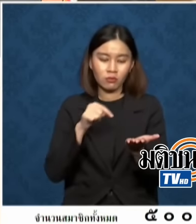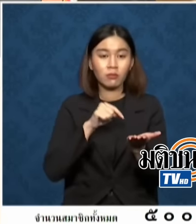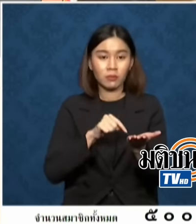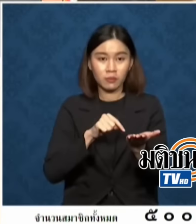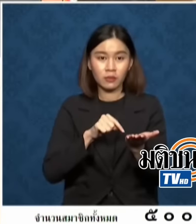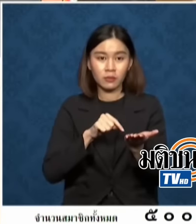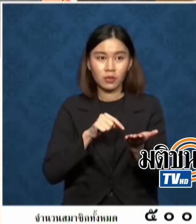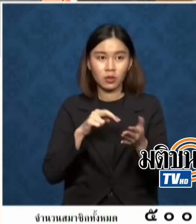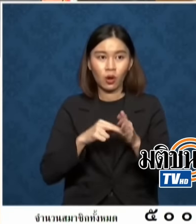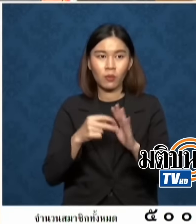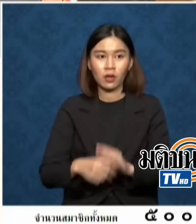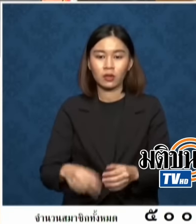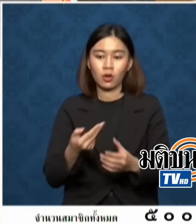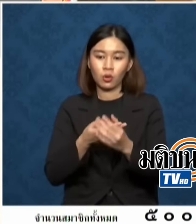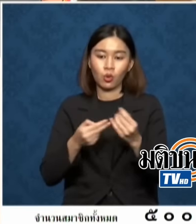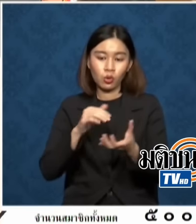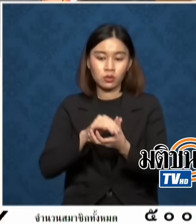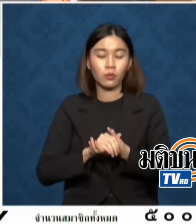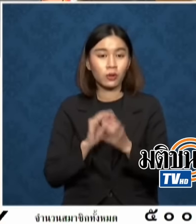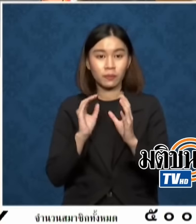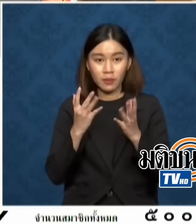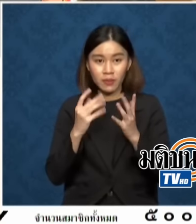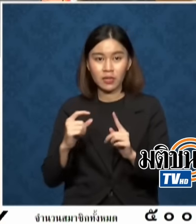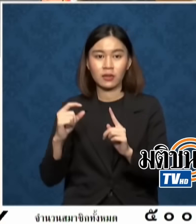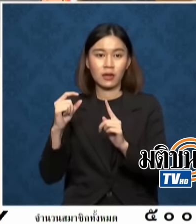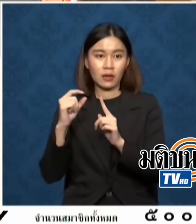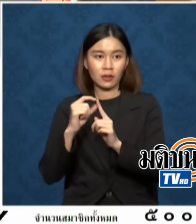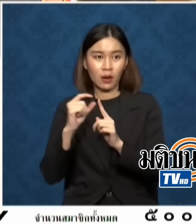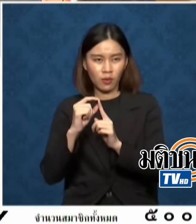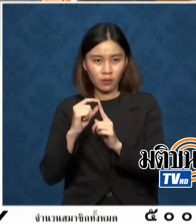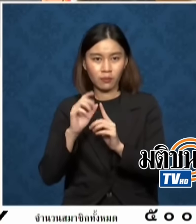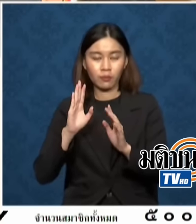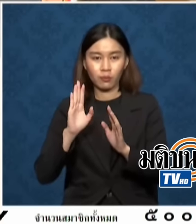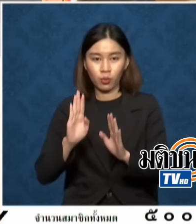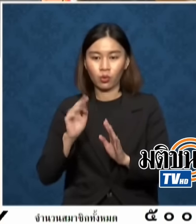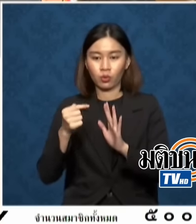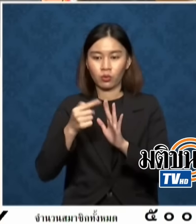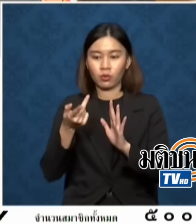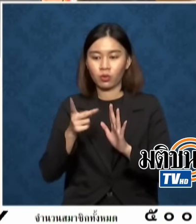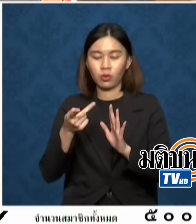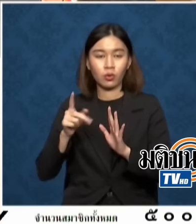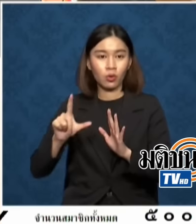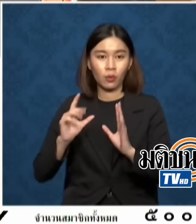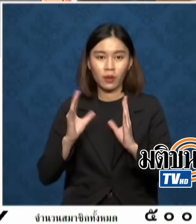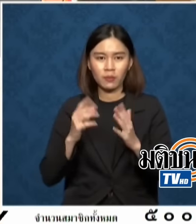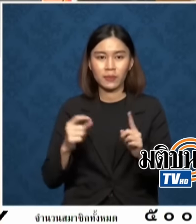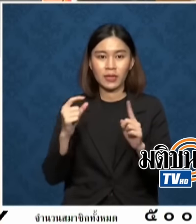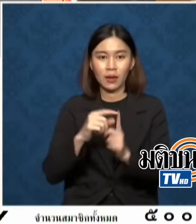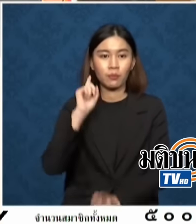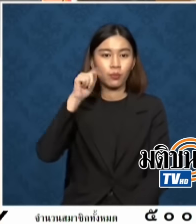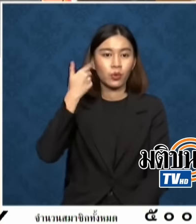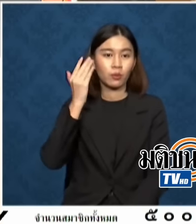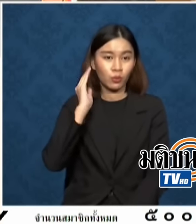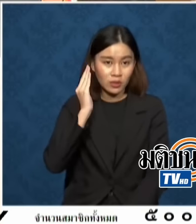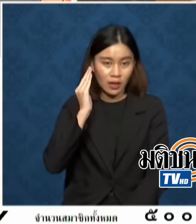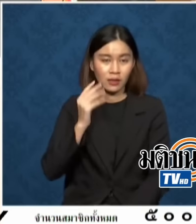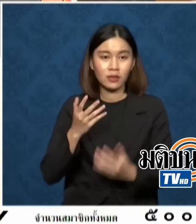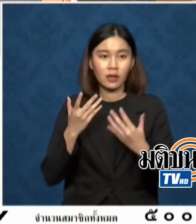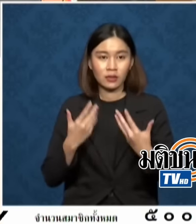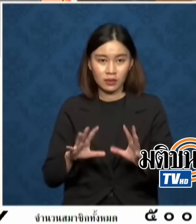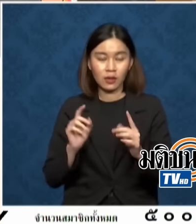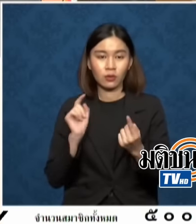ายนั้นเนี่ยไม่มีคำว่าคู่สมรสไม่มีคำว่าบุกไม่มีคำว่าบุคคลนะคะมีแต่ชายหญิงและถึ